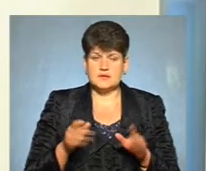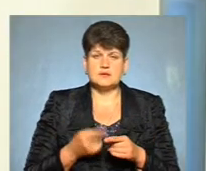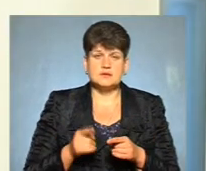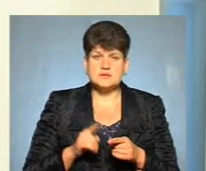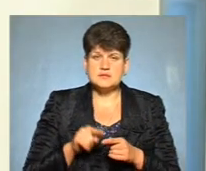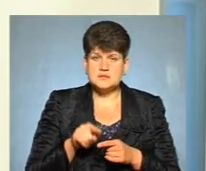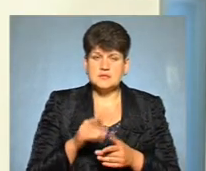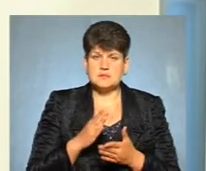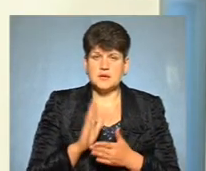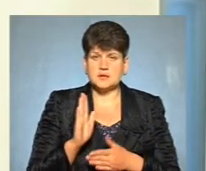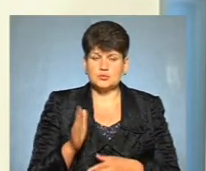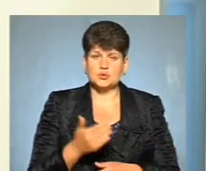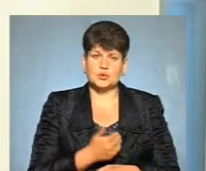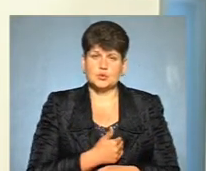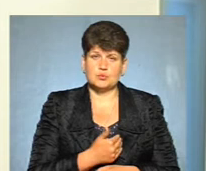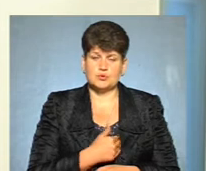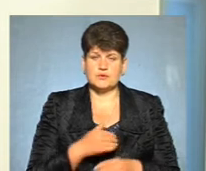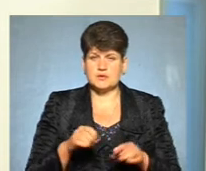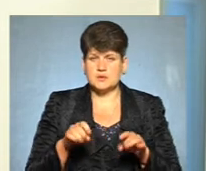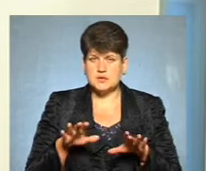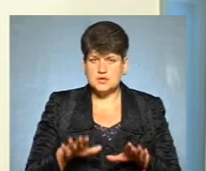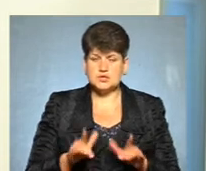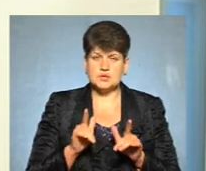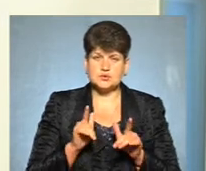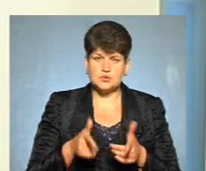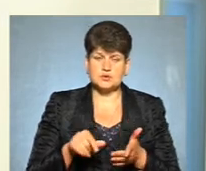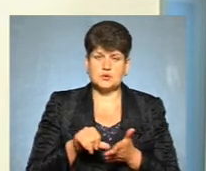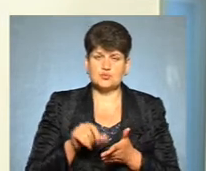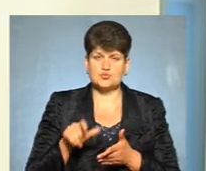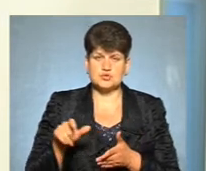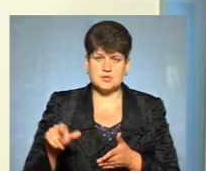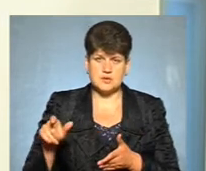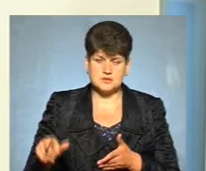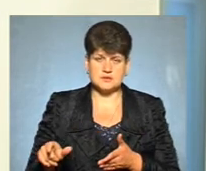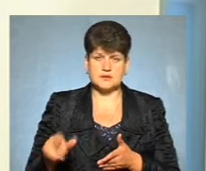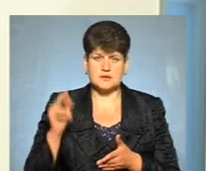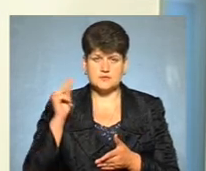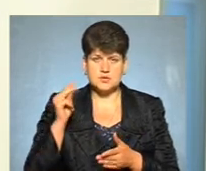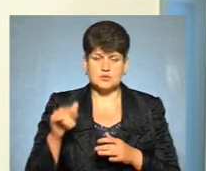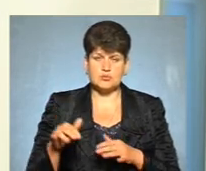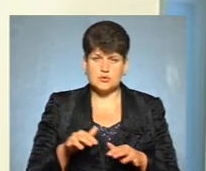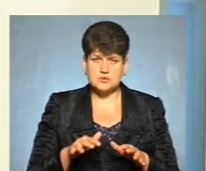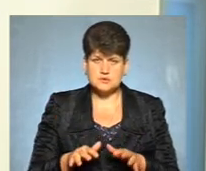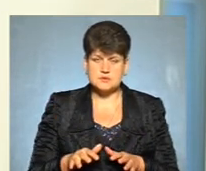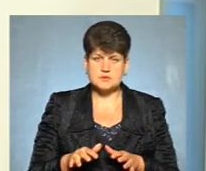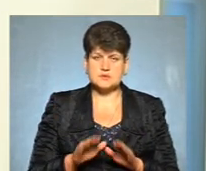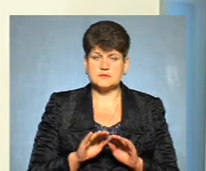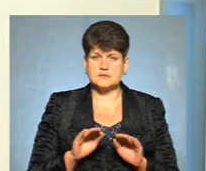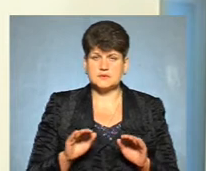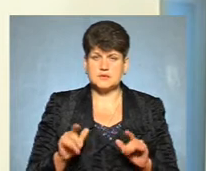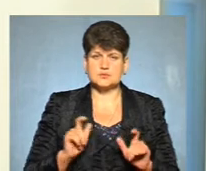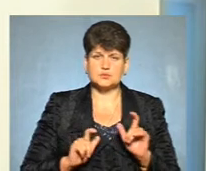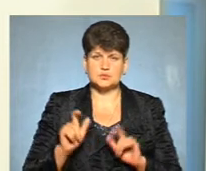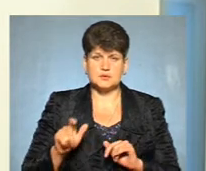має бути добровільне рішення і згода учасників навчального процесу, саме учнів,